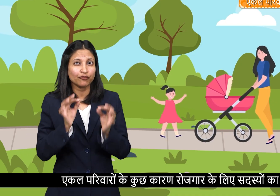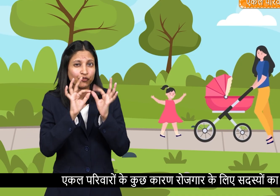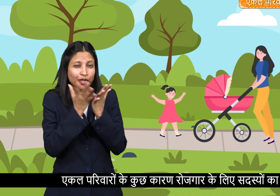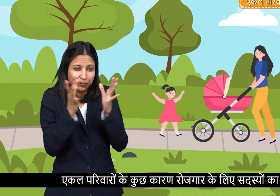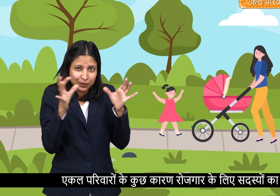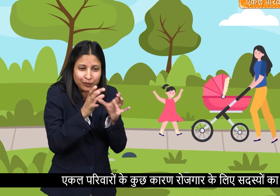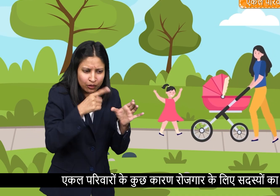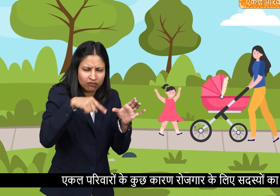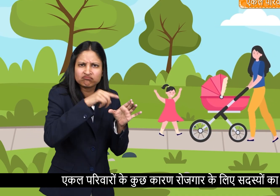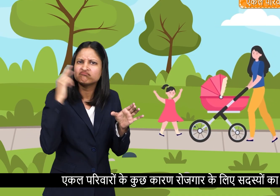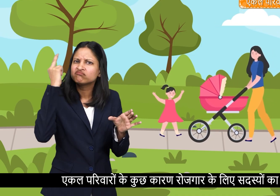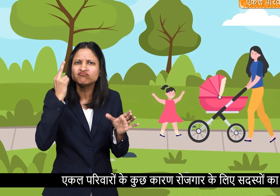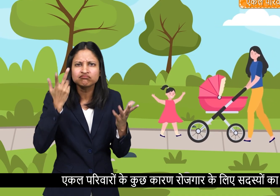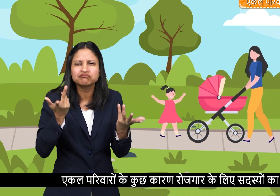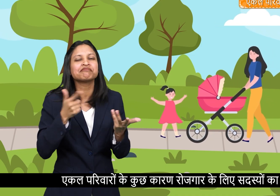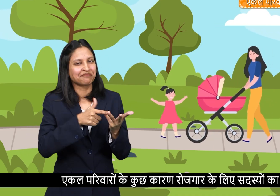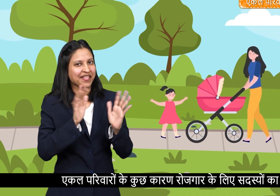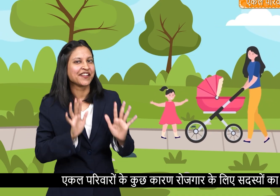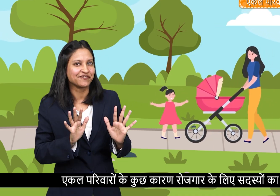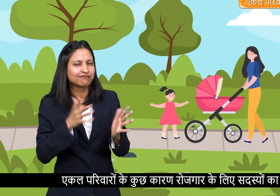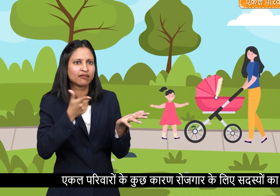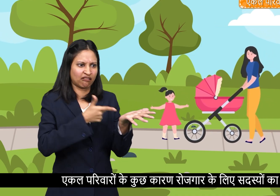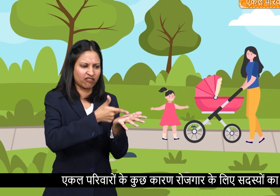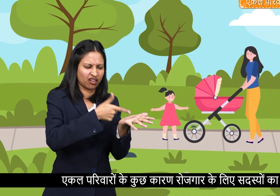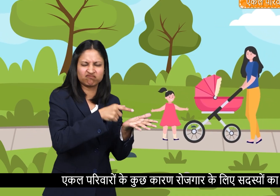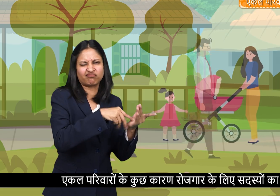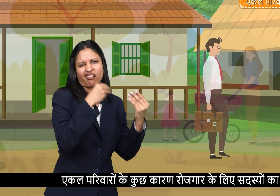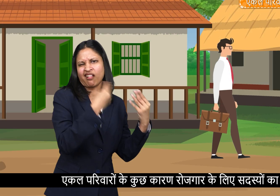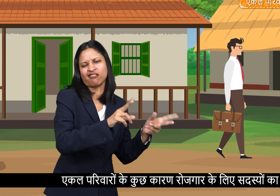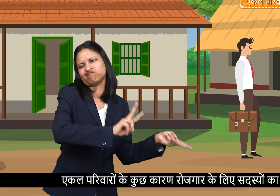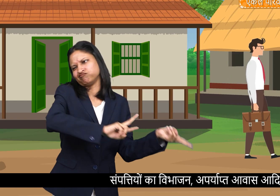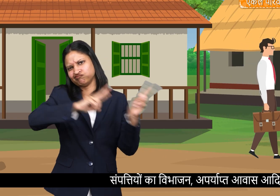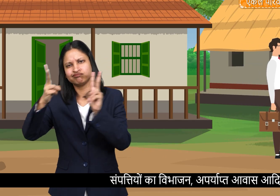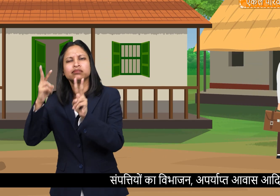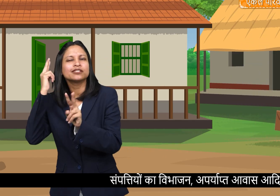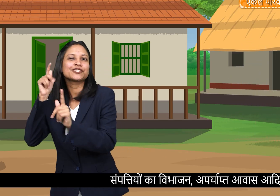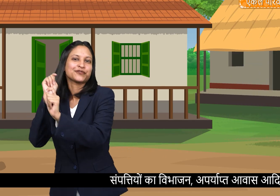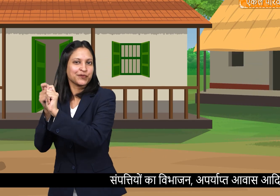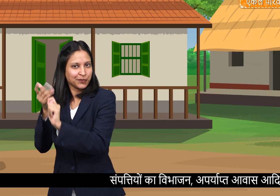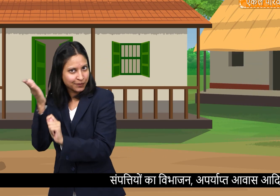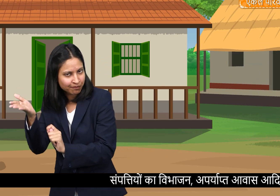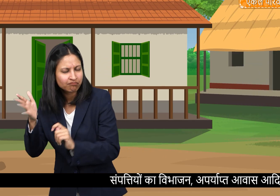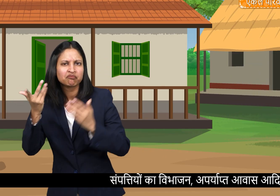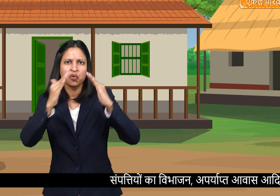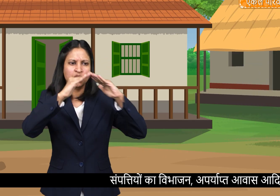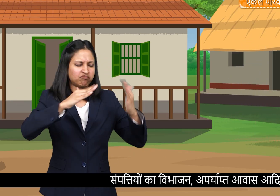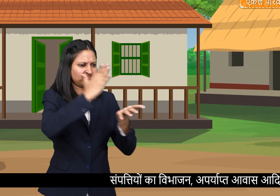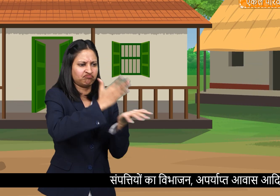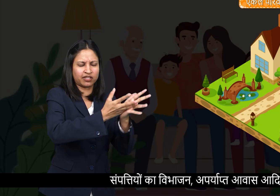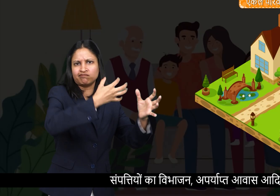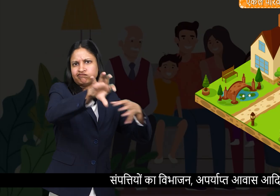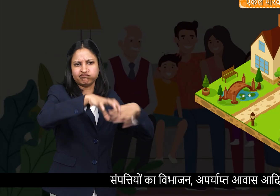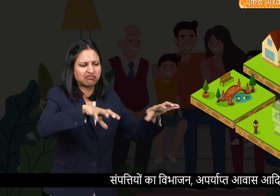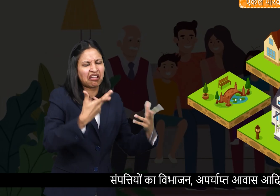एकल परिवारों के कुछ कारण रोजगार के लिए सदस्यों का गांवों से पलायन, संपत्तियों का विभाजन,